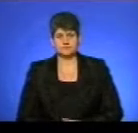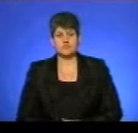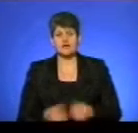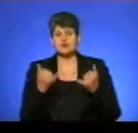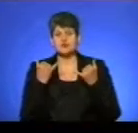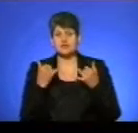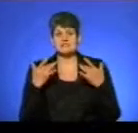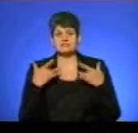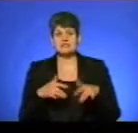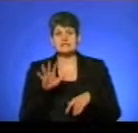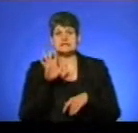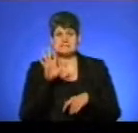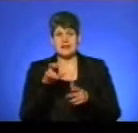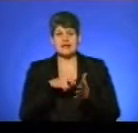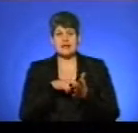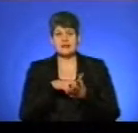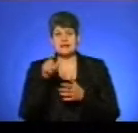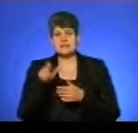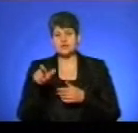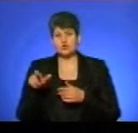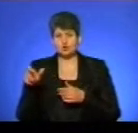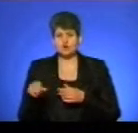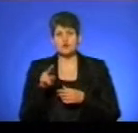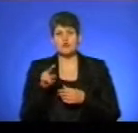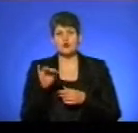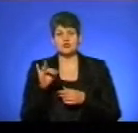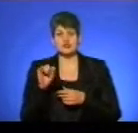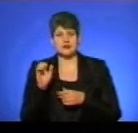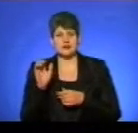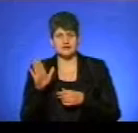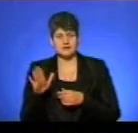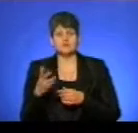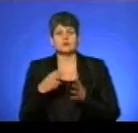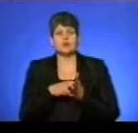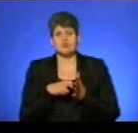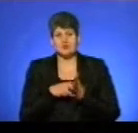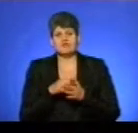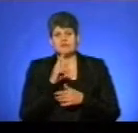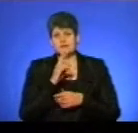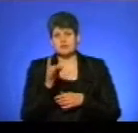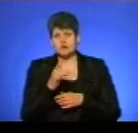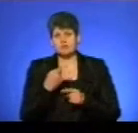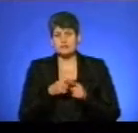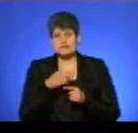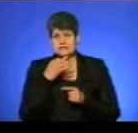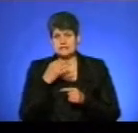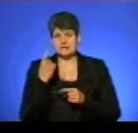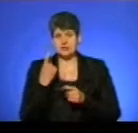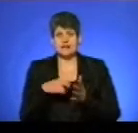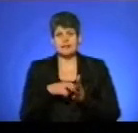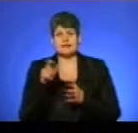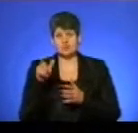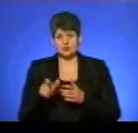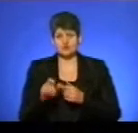Сьогодні звільнились 5 листонож Почаївського відділення Укрпошти, що у Кременецькому районі. Про це повідомила одна з листонож Ольга